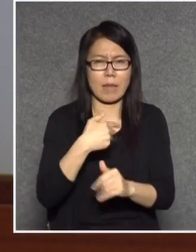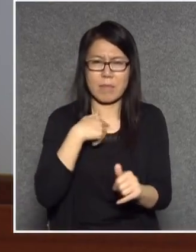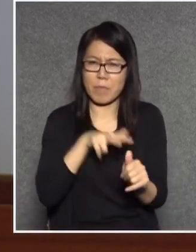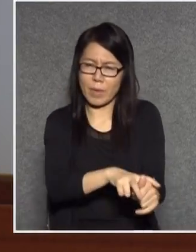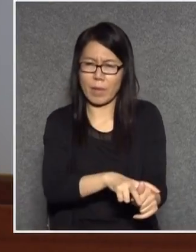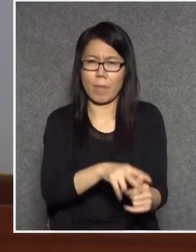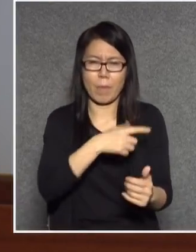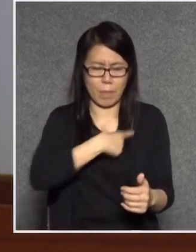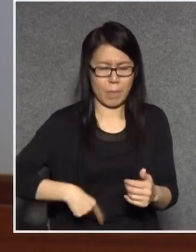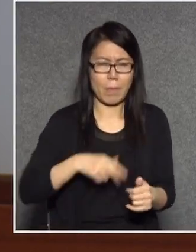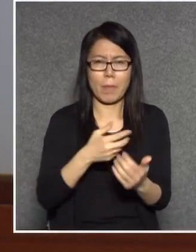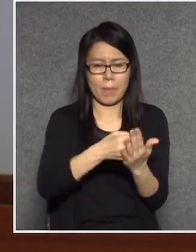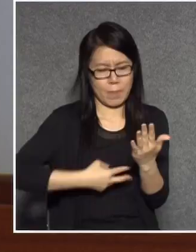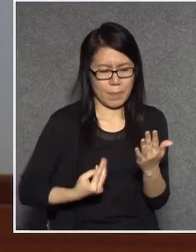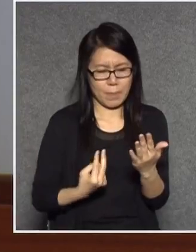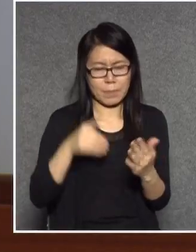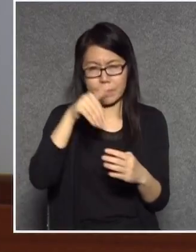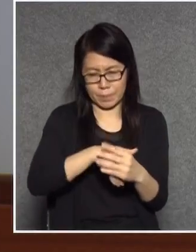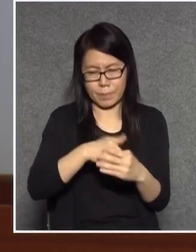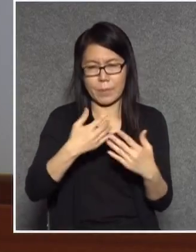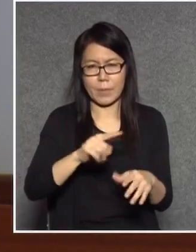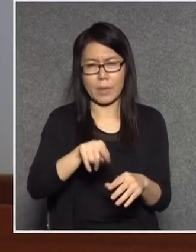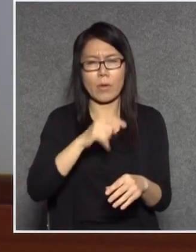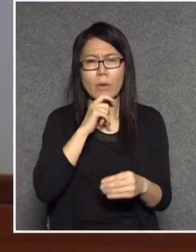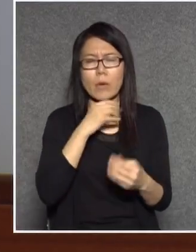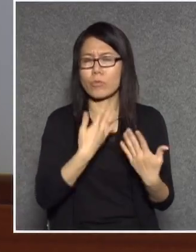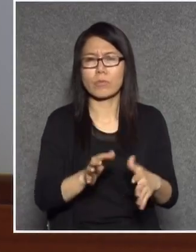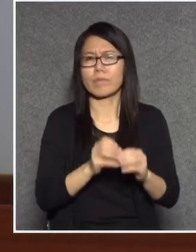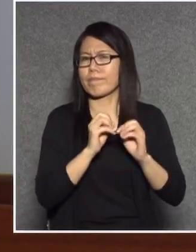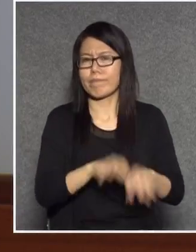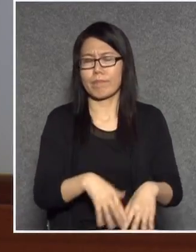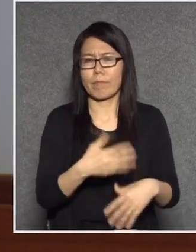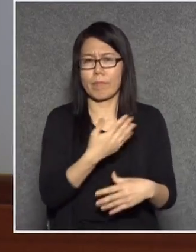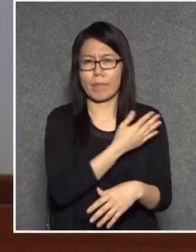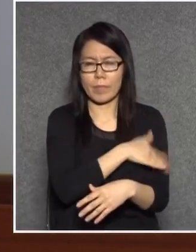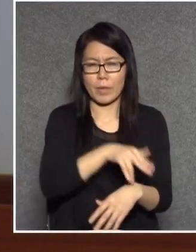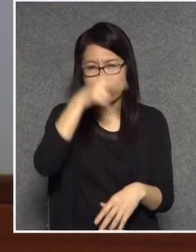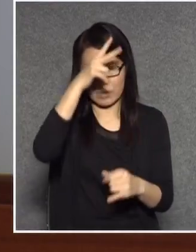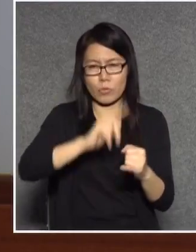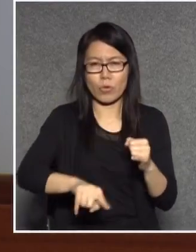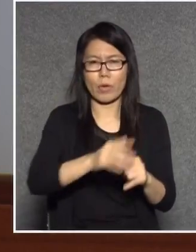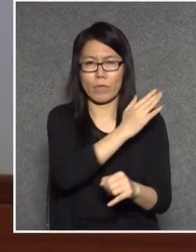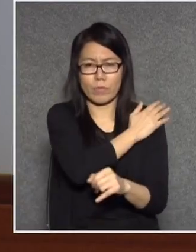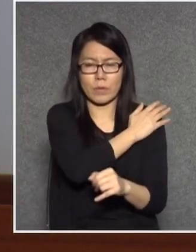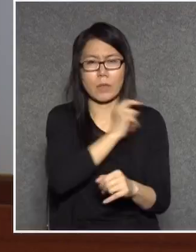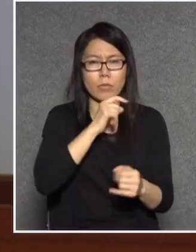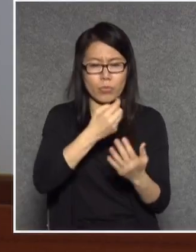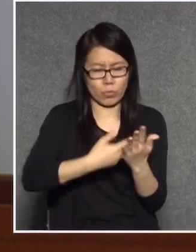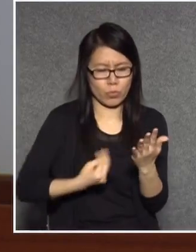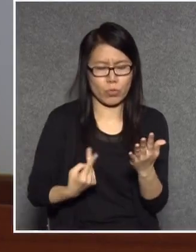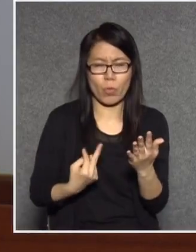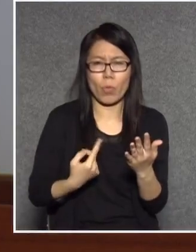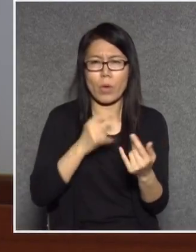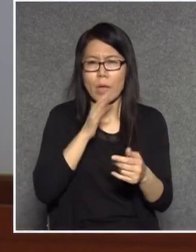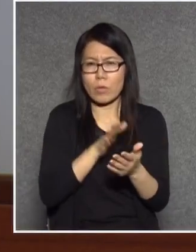過草案，否則就此作罷。而政府最終就要承受撤回草案這個非